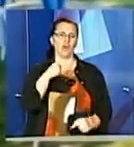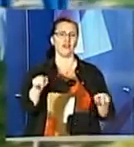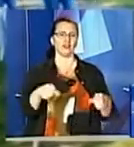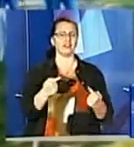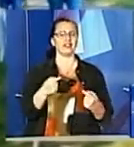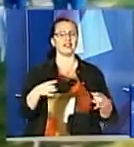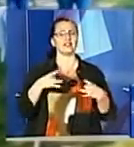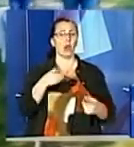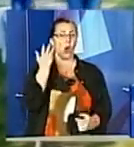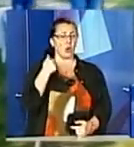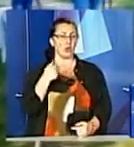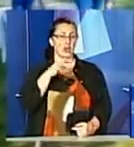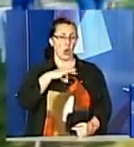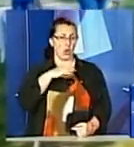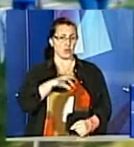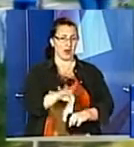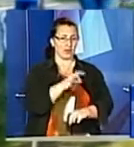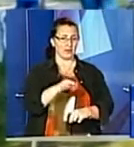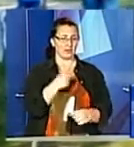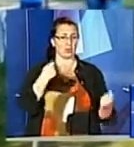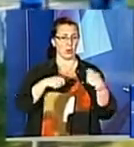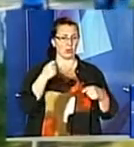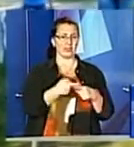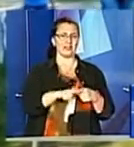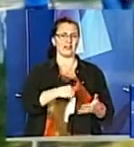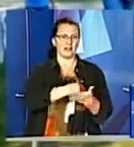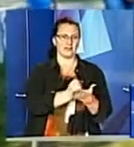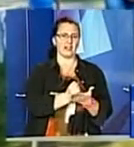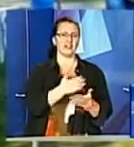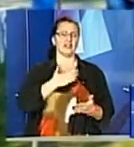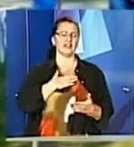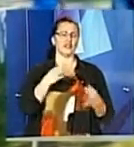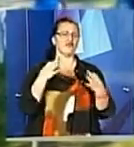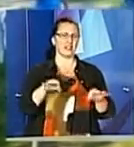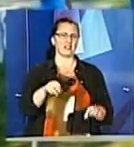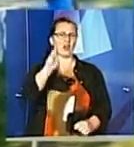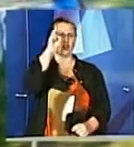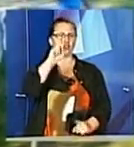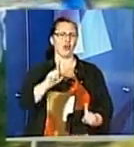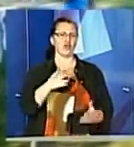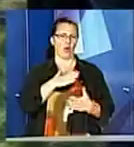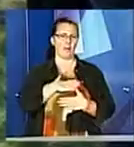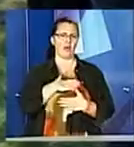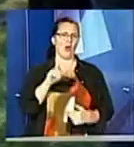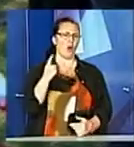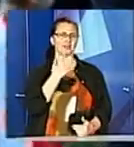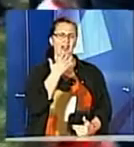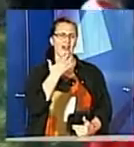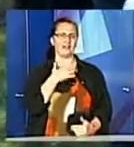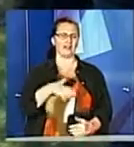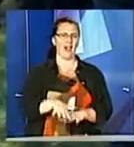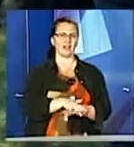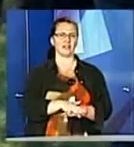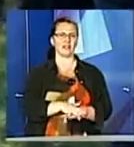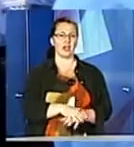це та якби ствердження нашої незалежності держави, як це, що ми українці, що ми одна нація. Щоразу на цей